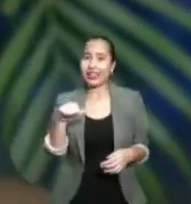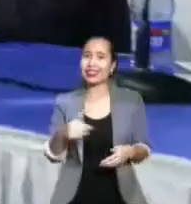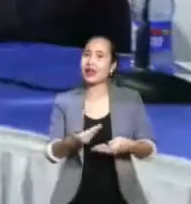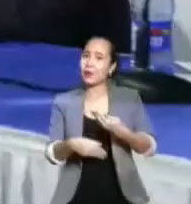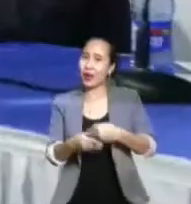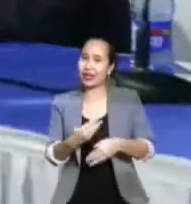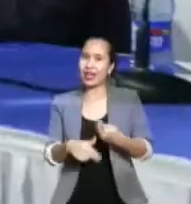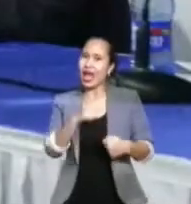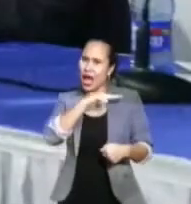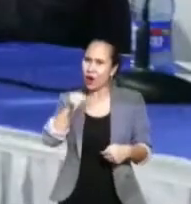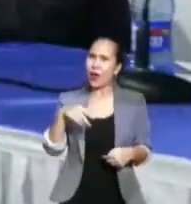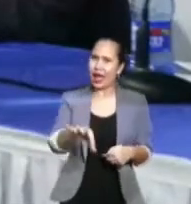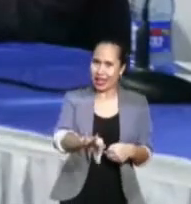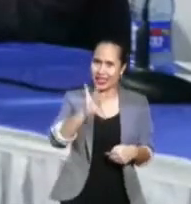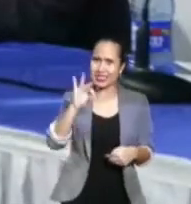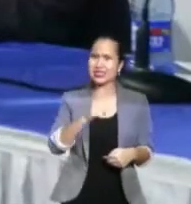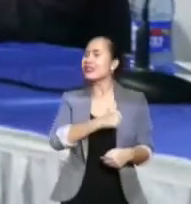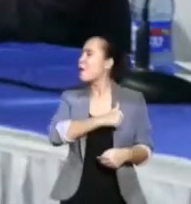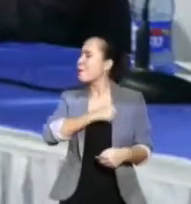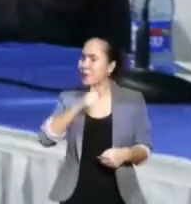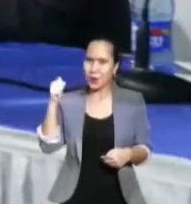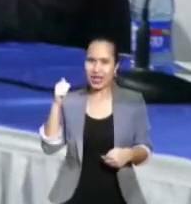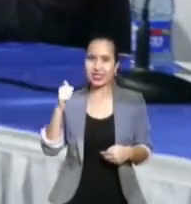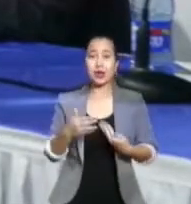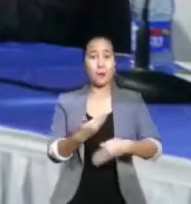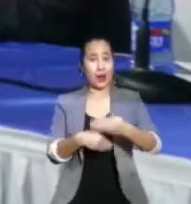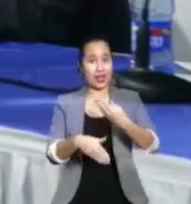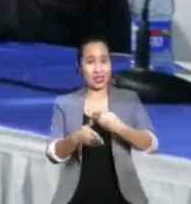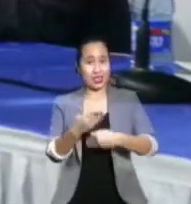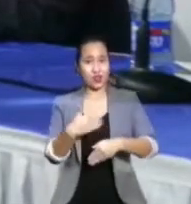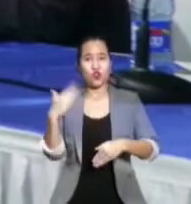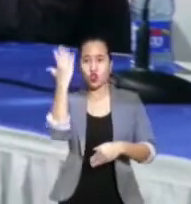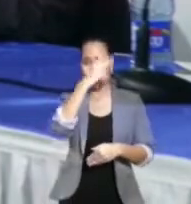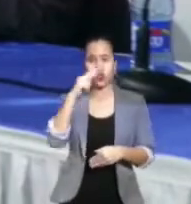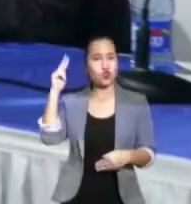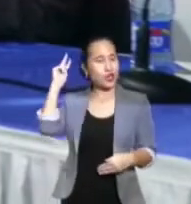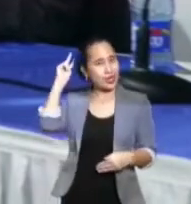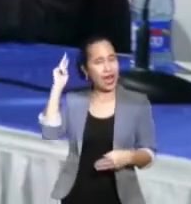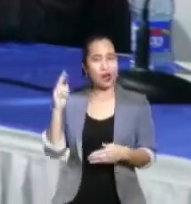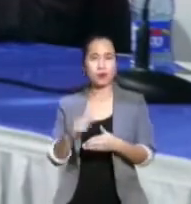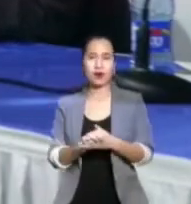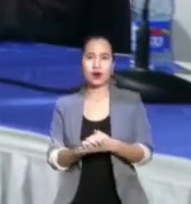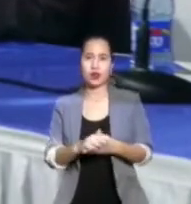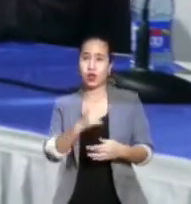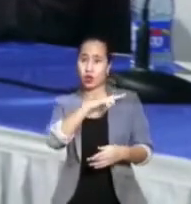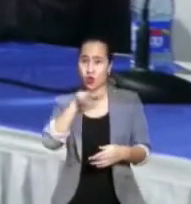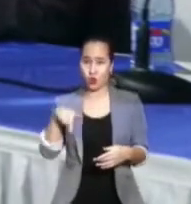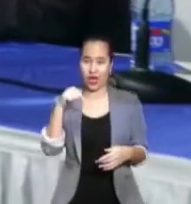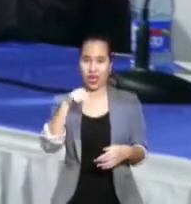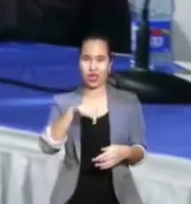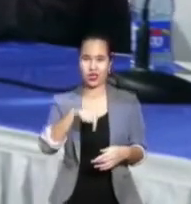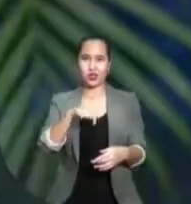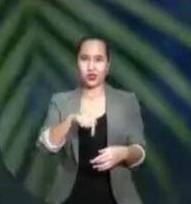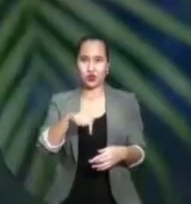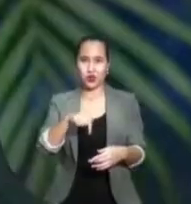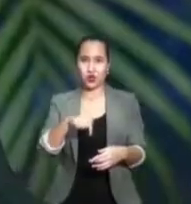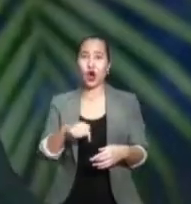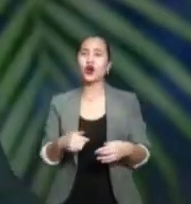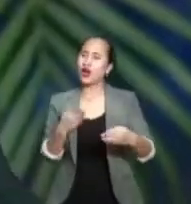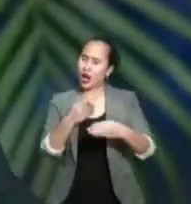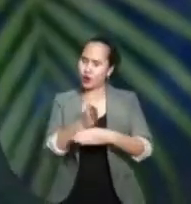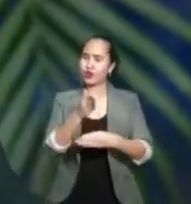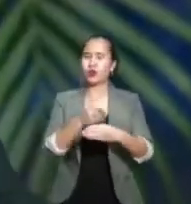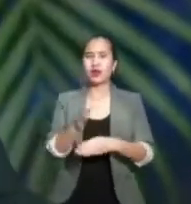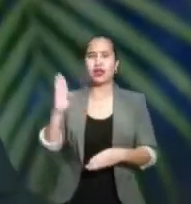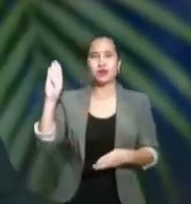beste model wat past voor Suriname gaan we kiezen. Maar we zijn nu nog op het spoor van BTW, maar